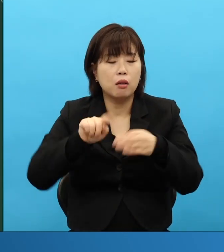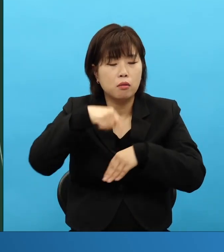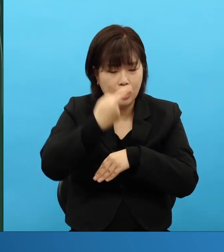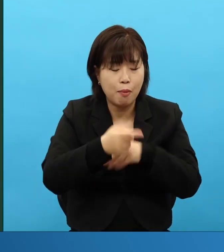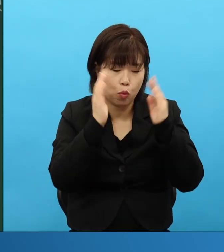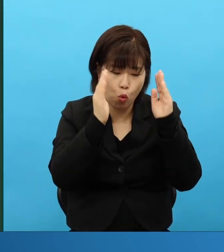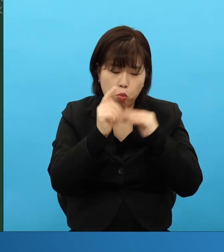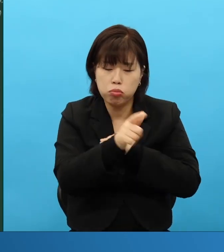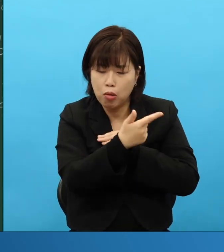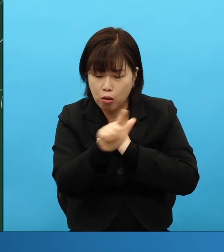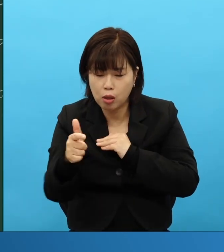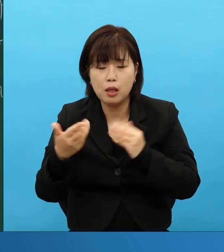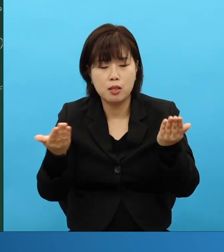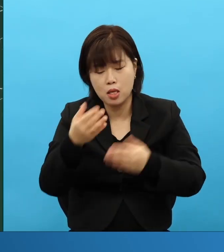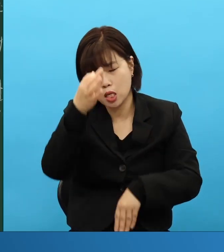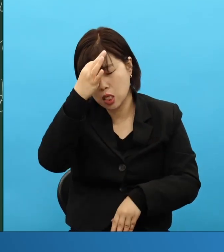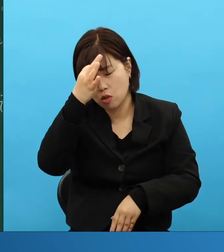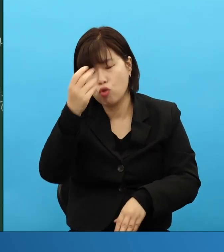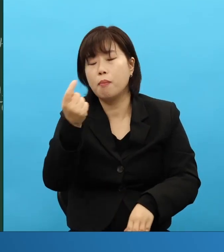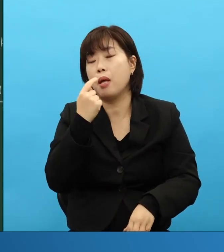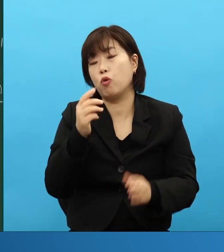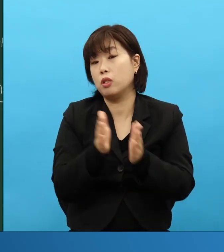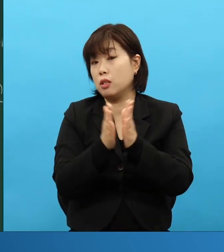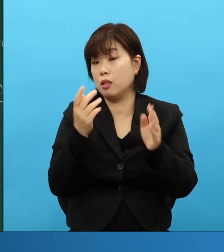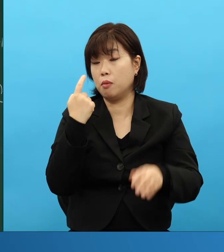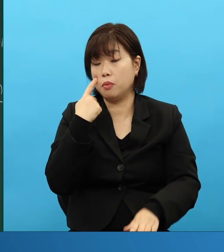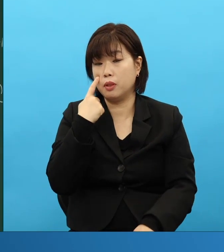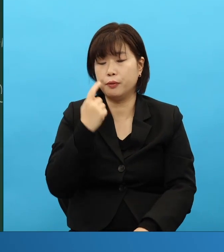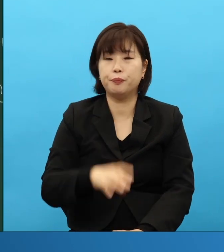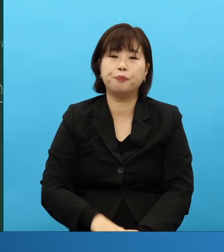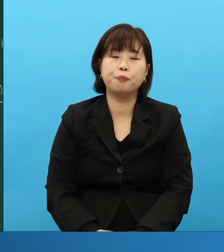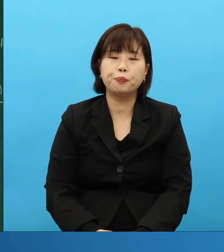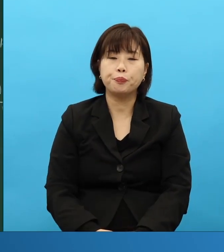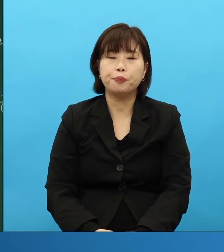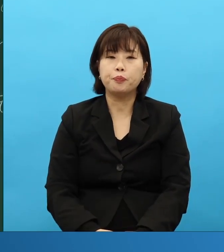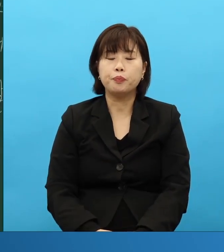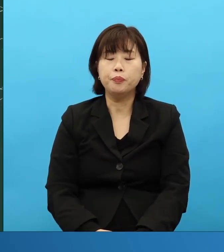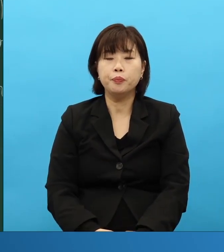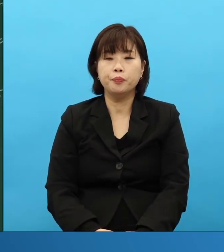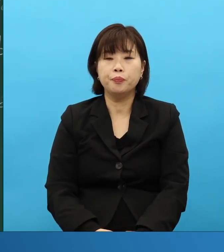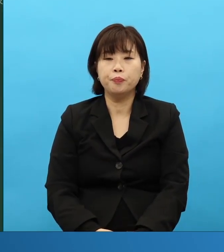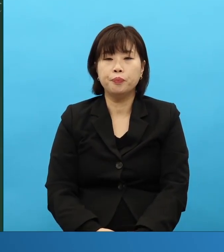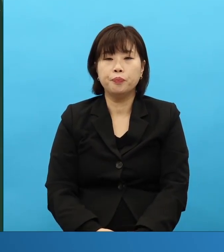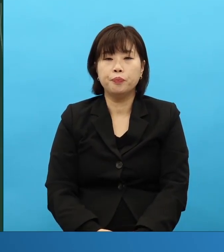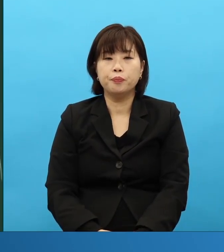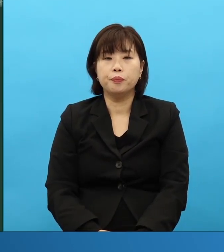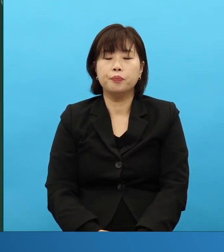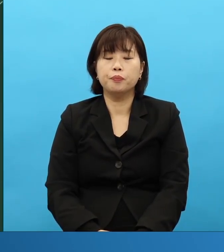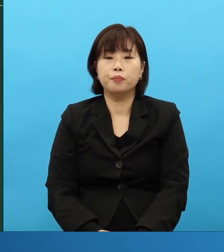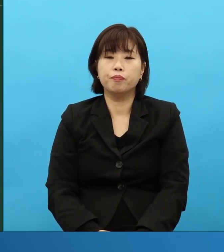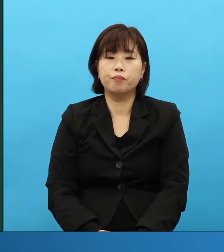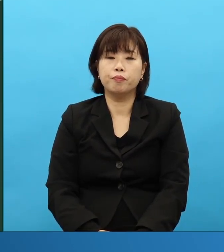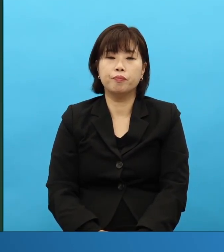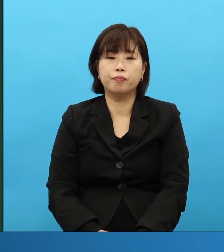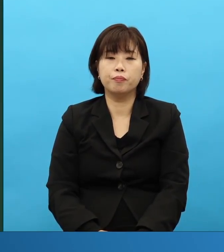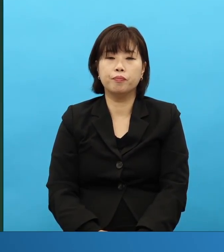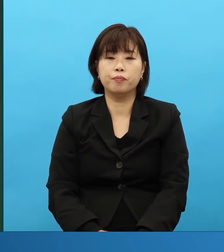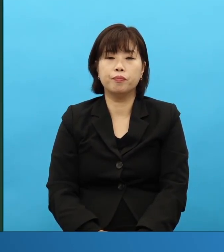그래서 뭡니까? And so then what? 그 이후에 일어난 응답이 뭡니까? What were the answers that arose afterwards?